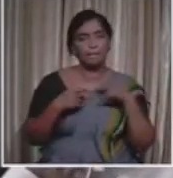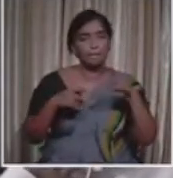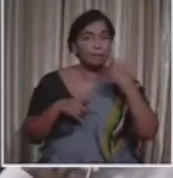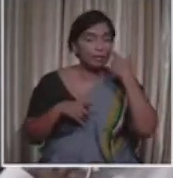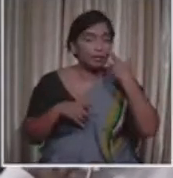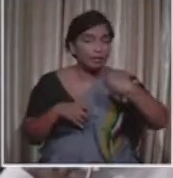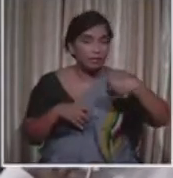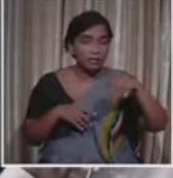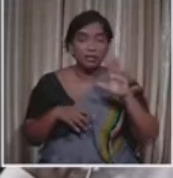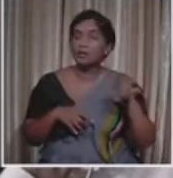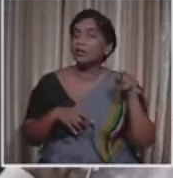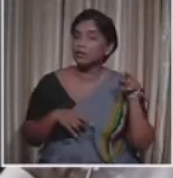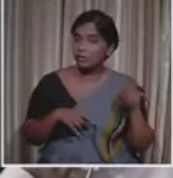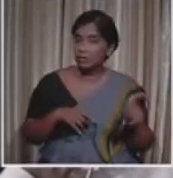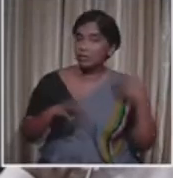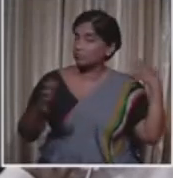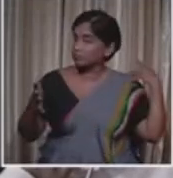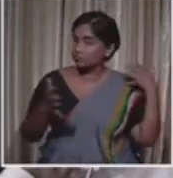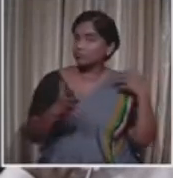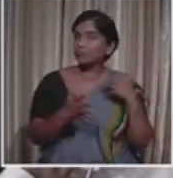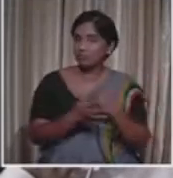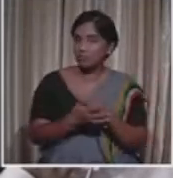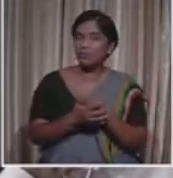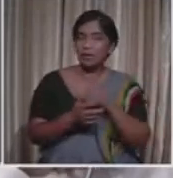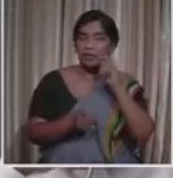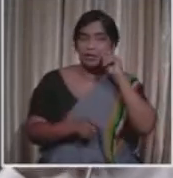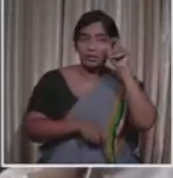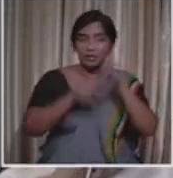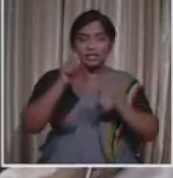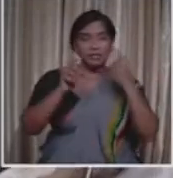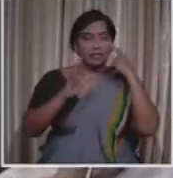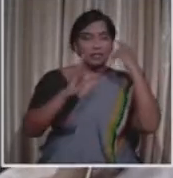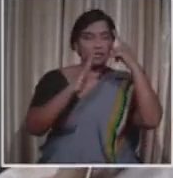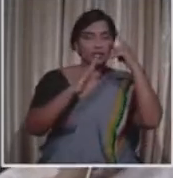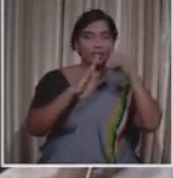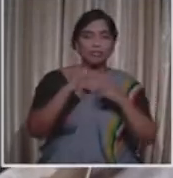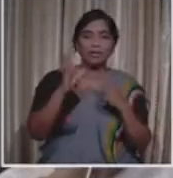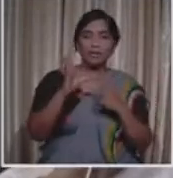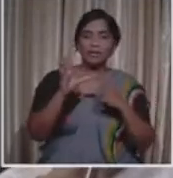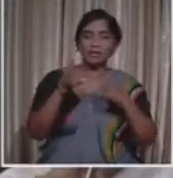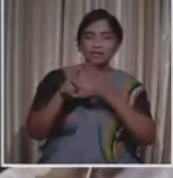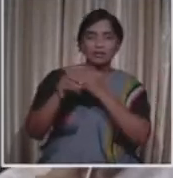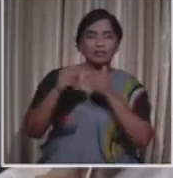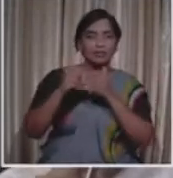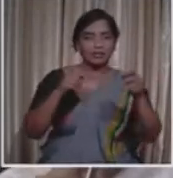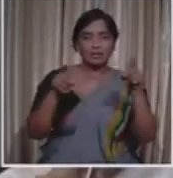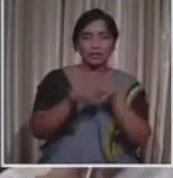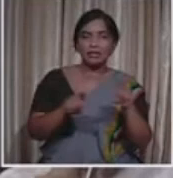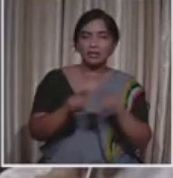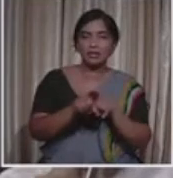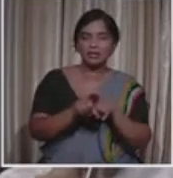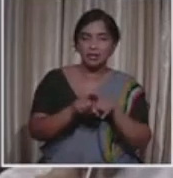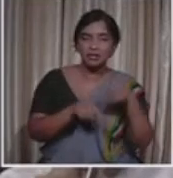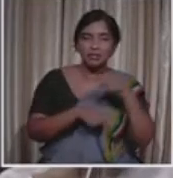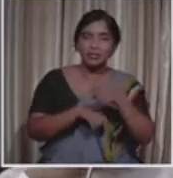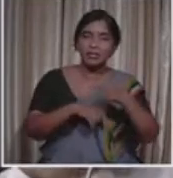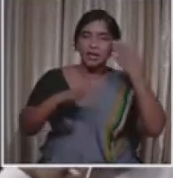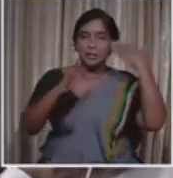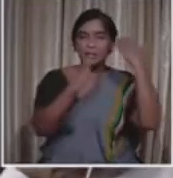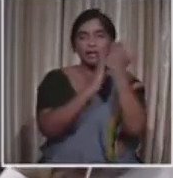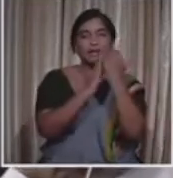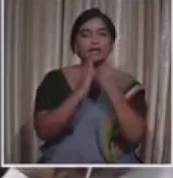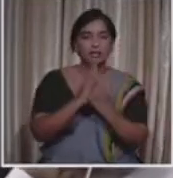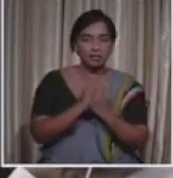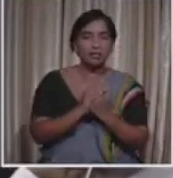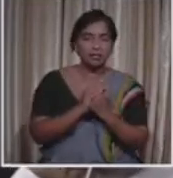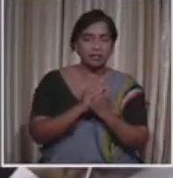දුන්නේ මේ ඉතිහාසයේ මහජන නියෝජිතයන් හැටියට මේ රටේ දේශපාලන ධාරාව පිළිබඳව මේ රටේ ජනතාව අතර යම් වික්ෂිප්ත බවක් ඇති